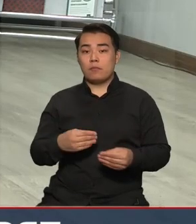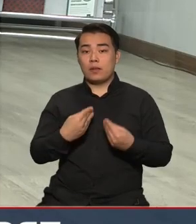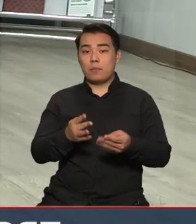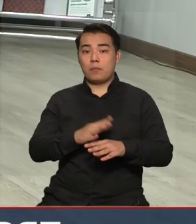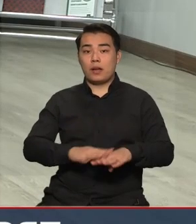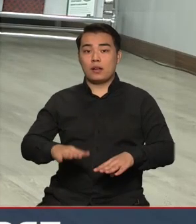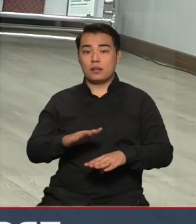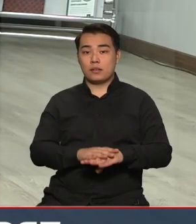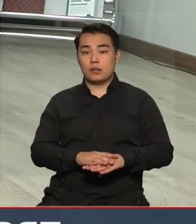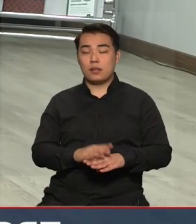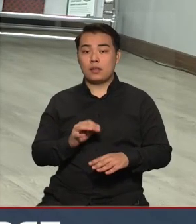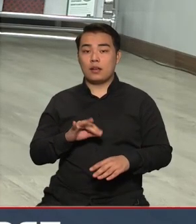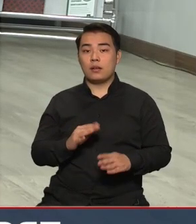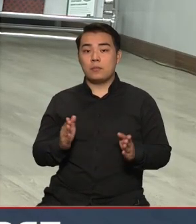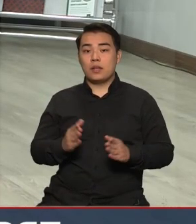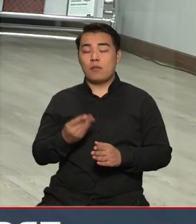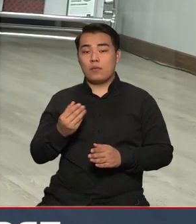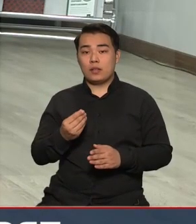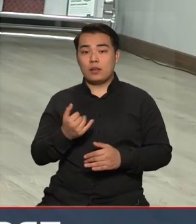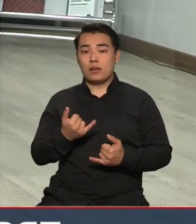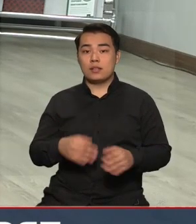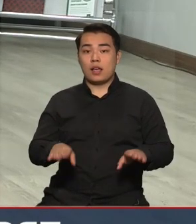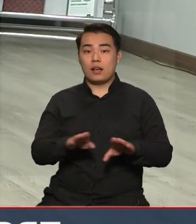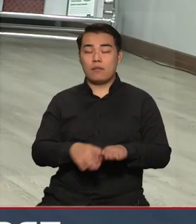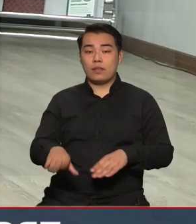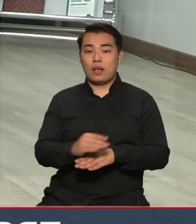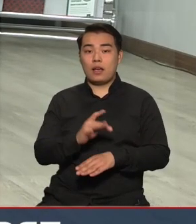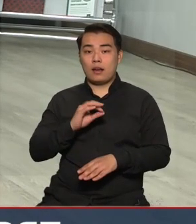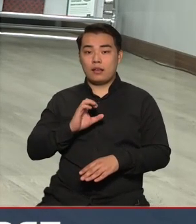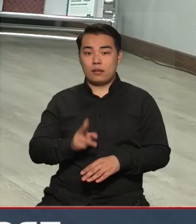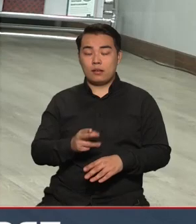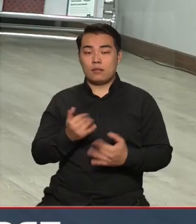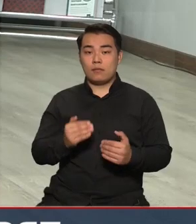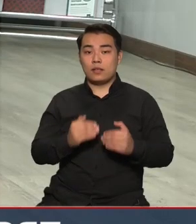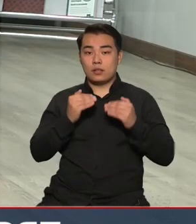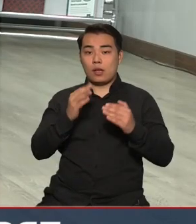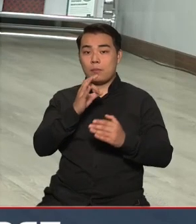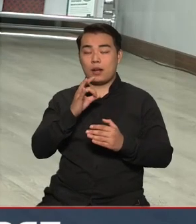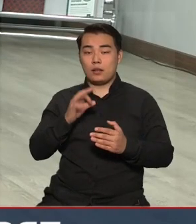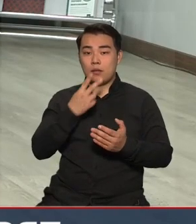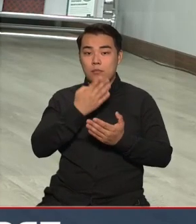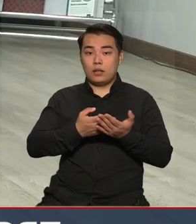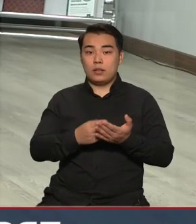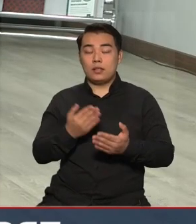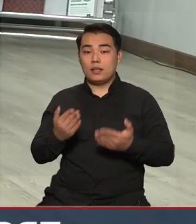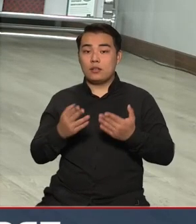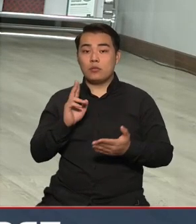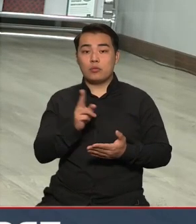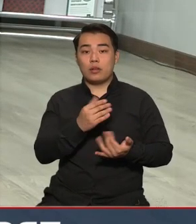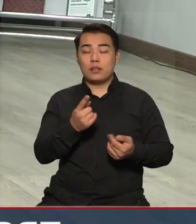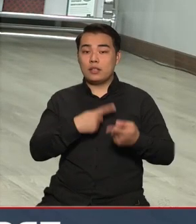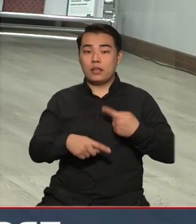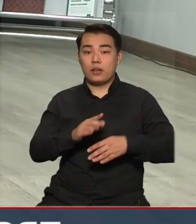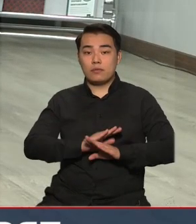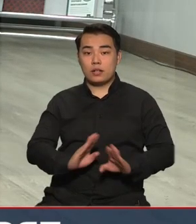или микрофинансовым организациям закрывать все риски за счет высоких процентных ставок. И если кто-то из них не